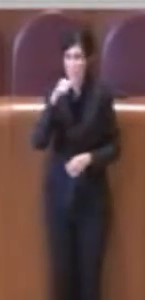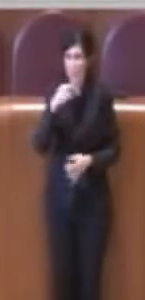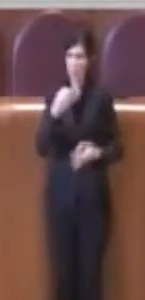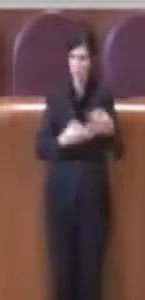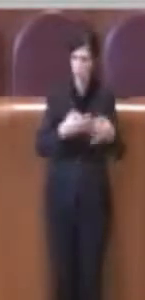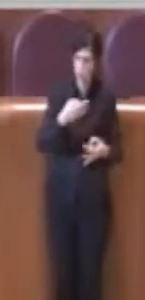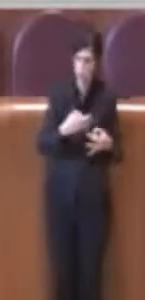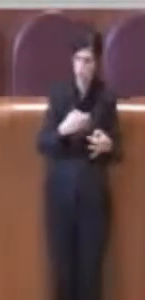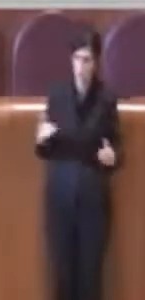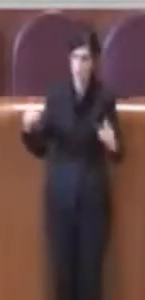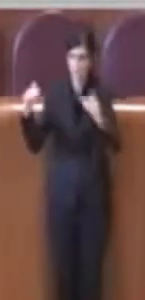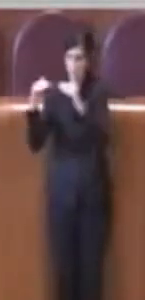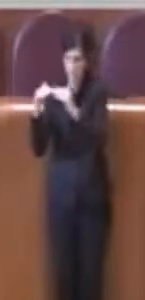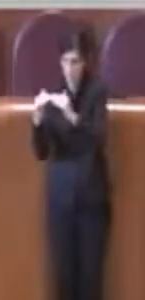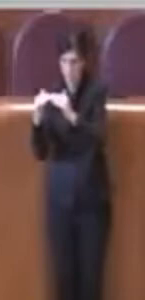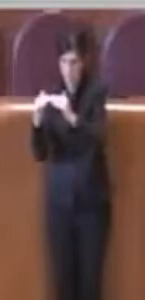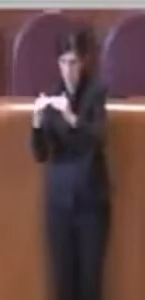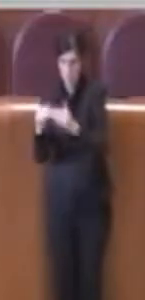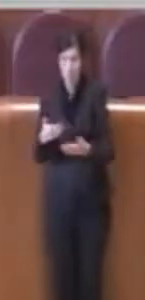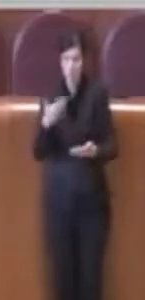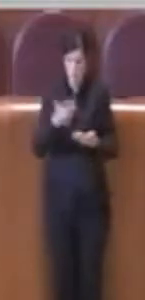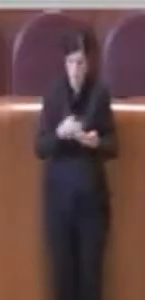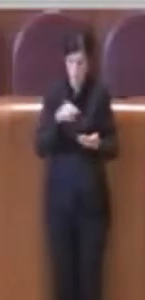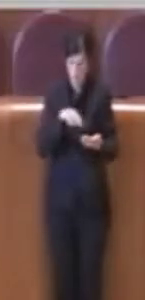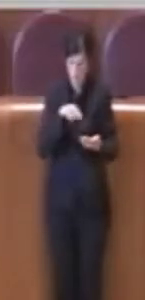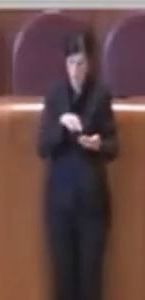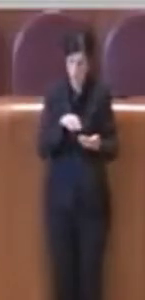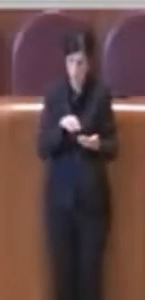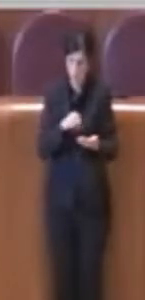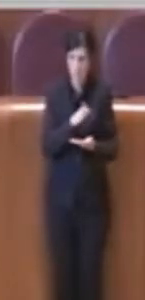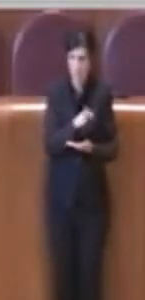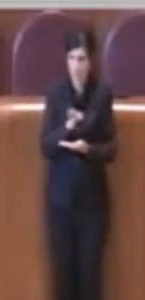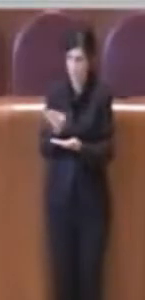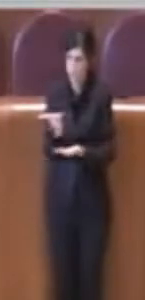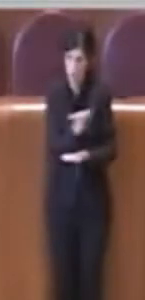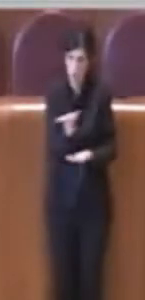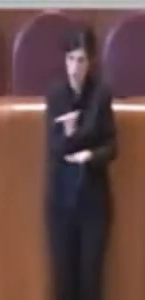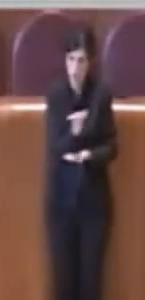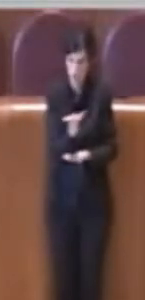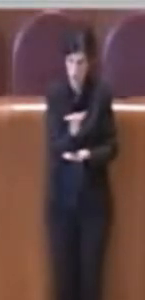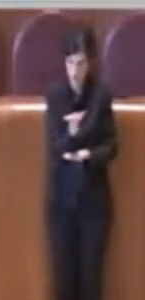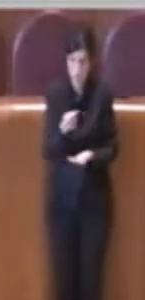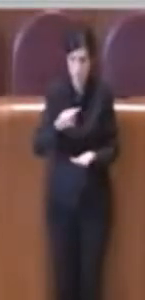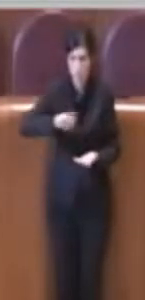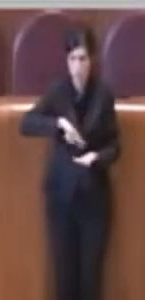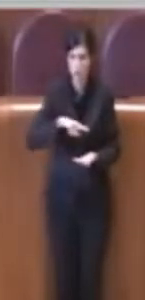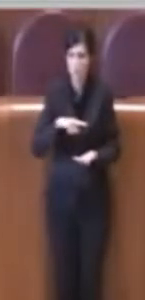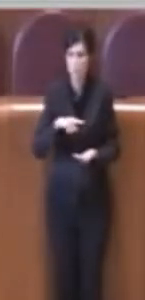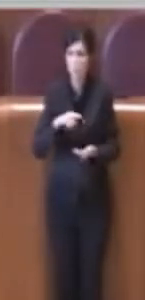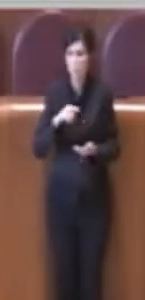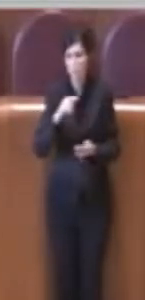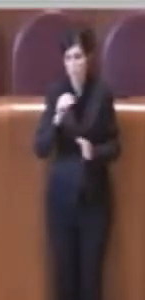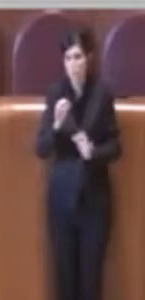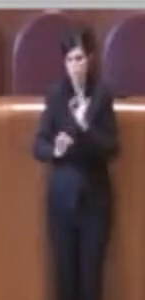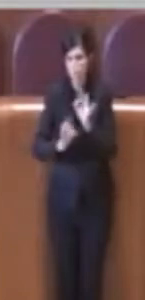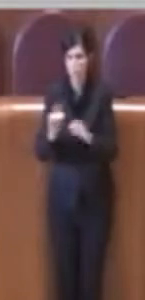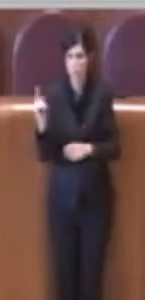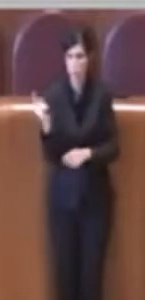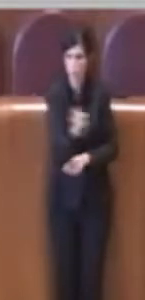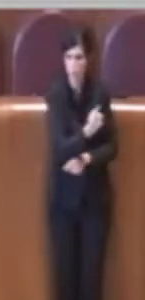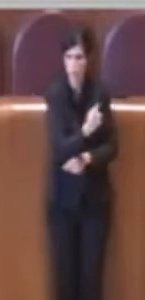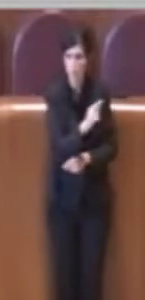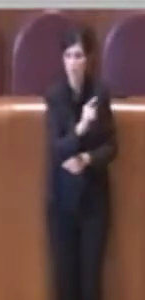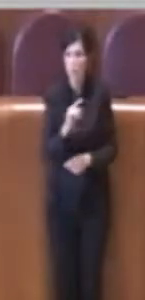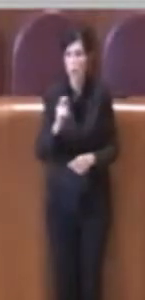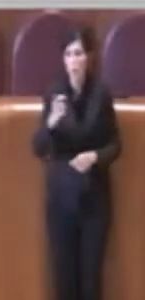questa delibera va in quella direzione. Certo, dobbiamo parlare a tutti per farci comprendere e per farci